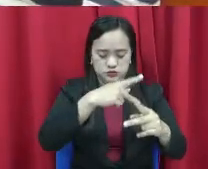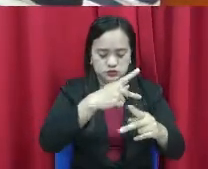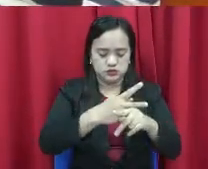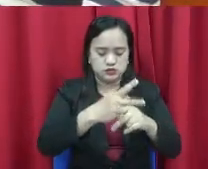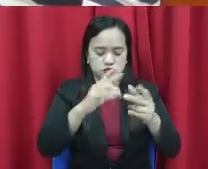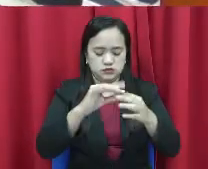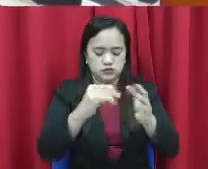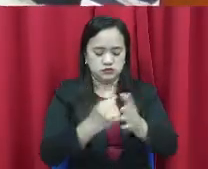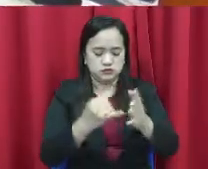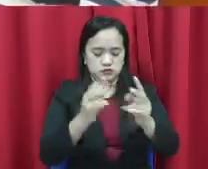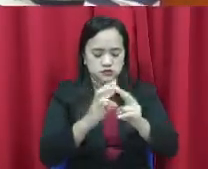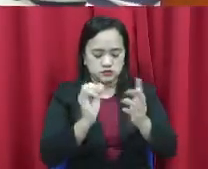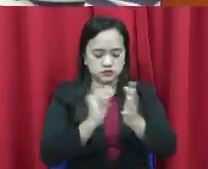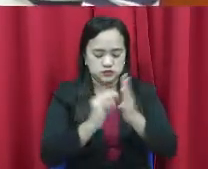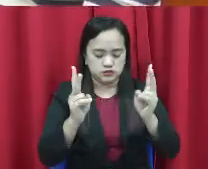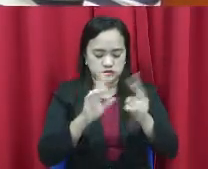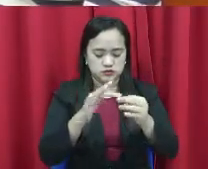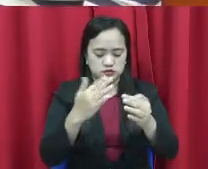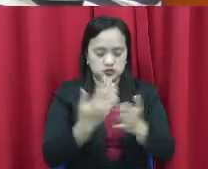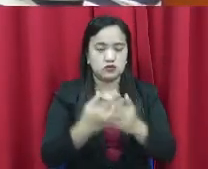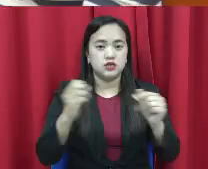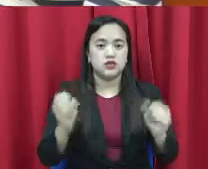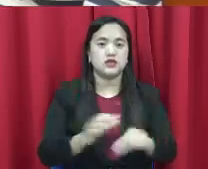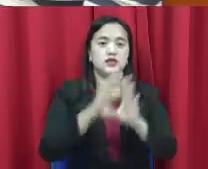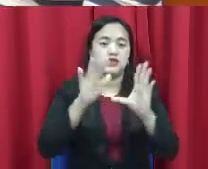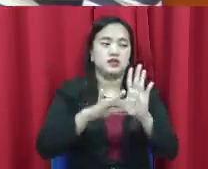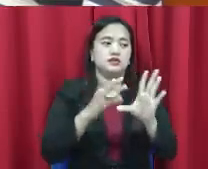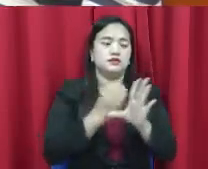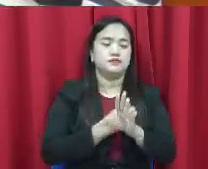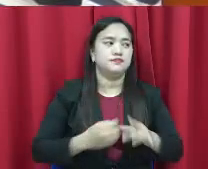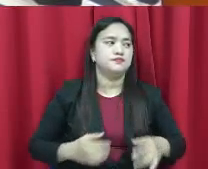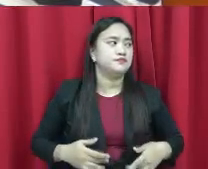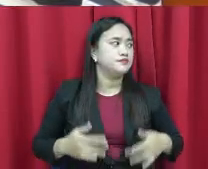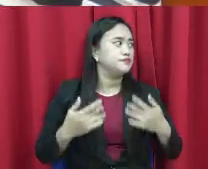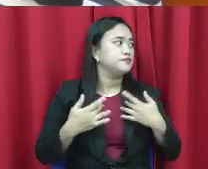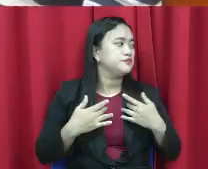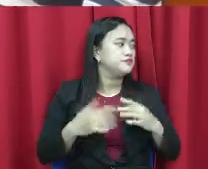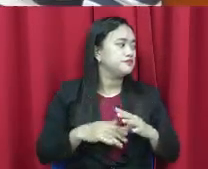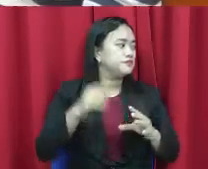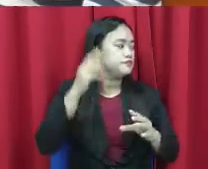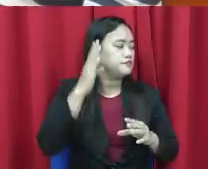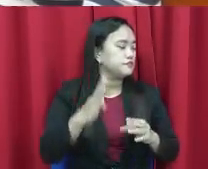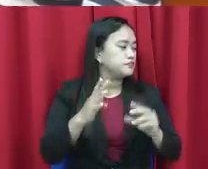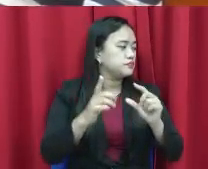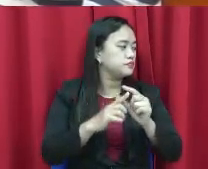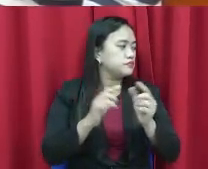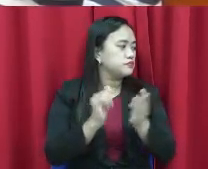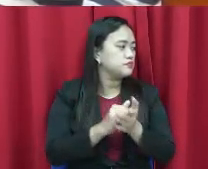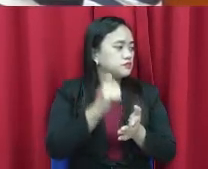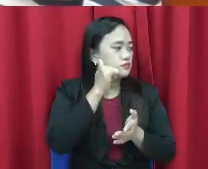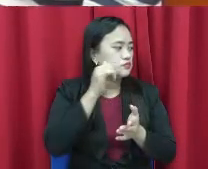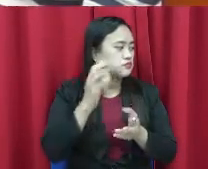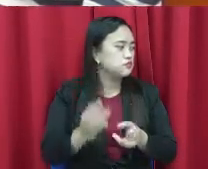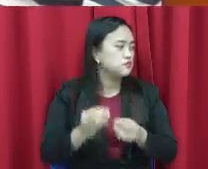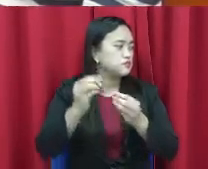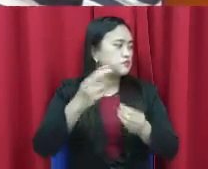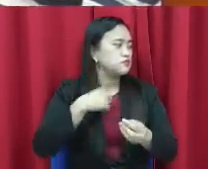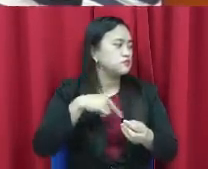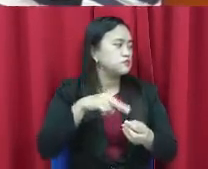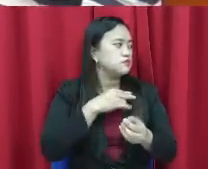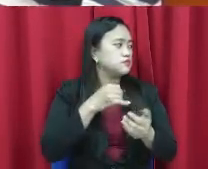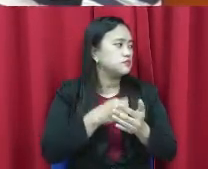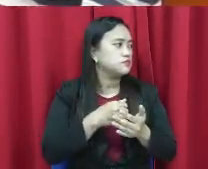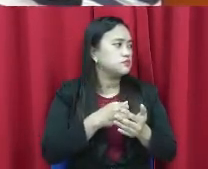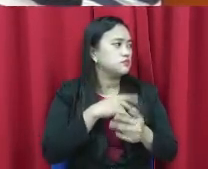Panginoon sa buhay natin sa church natin sa salita ng Diyos na binibigyan yung Pastor na natin ng ganitong wisdom